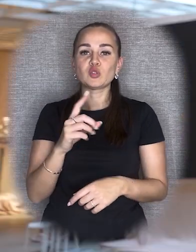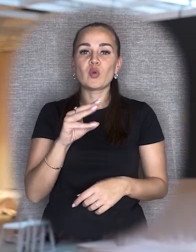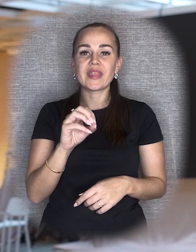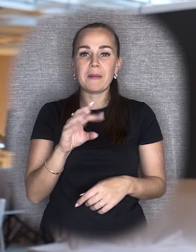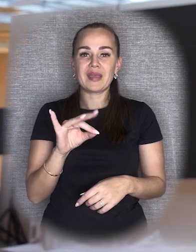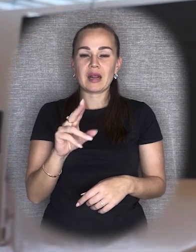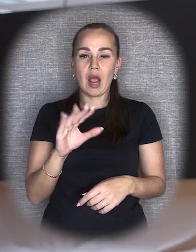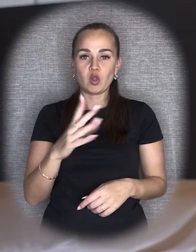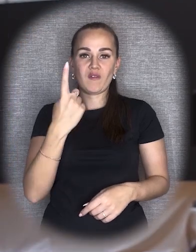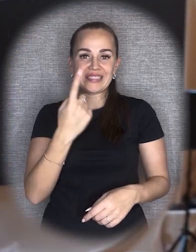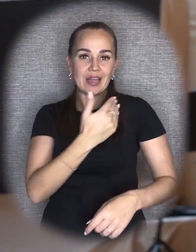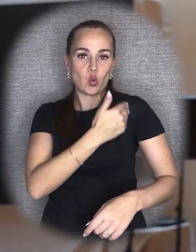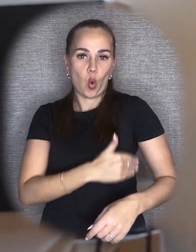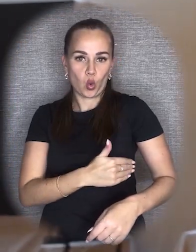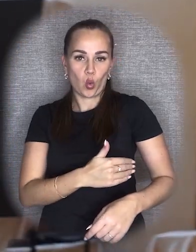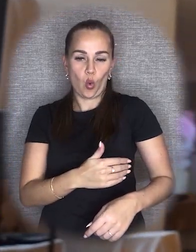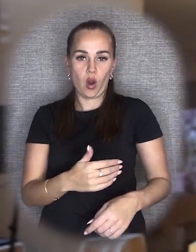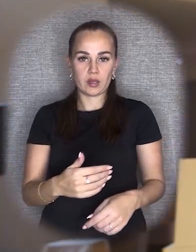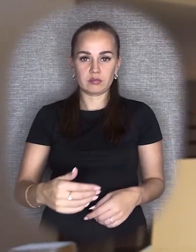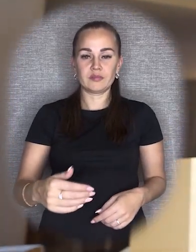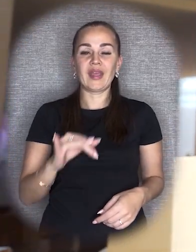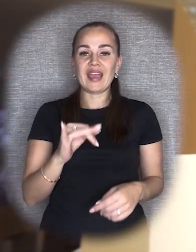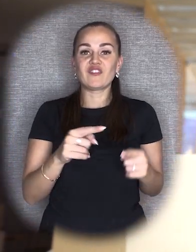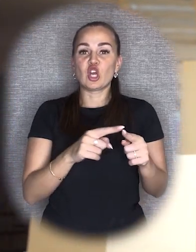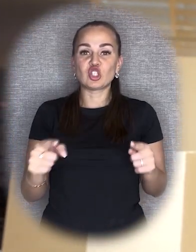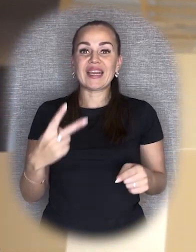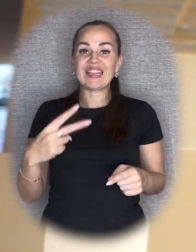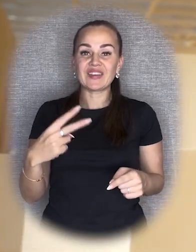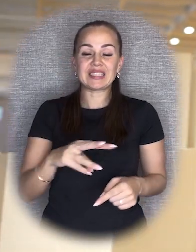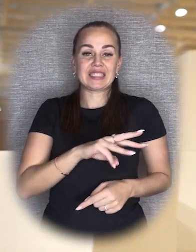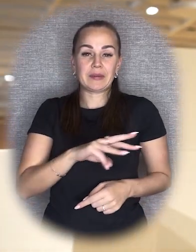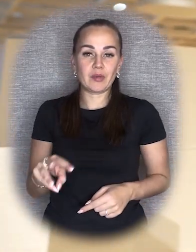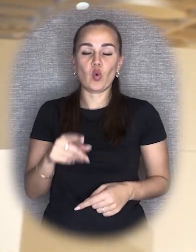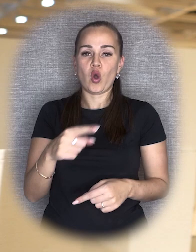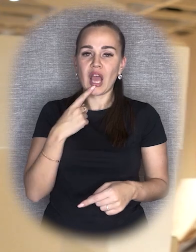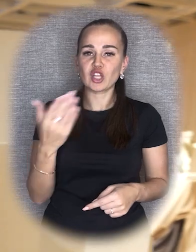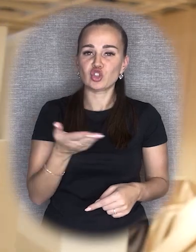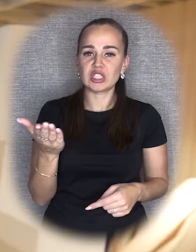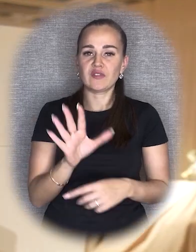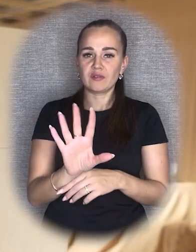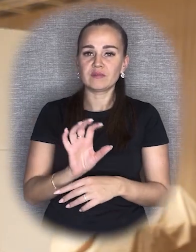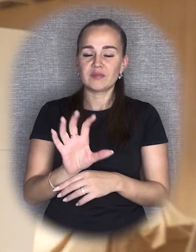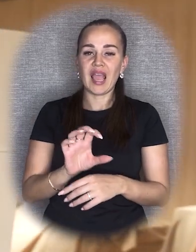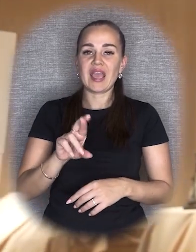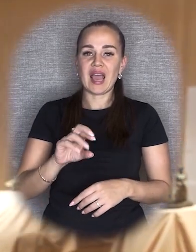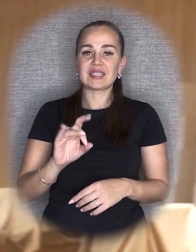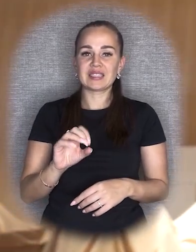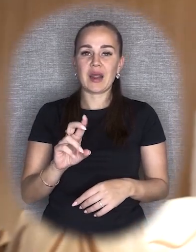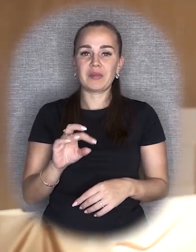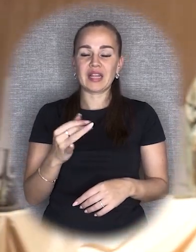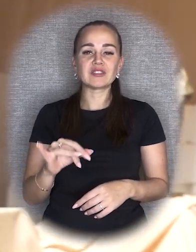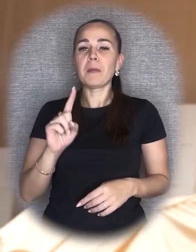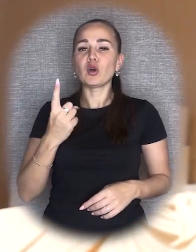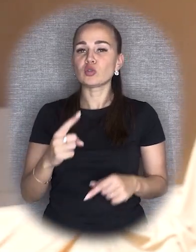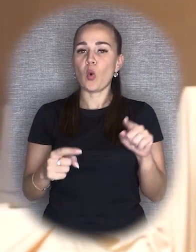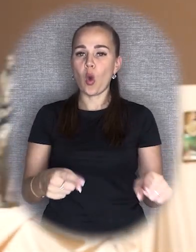рукой. И в течение, говорят, 20 минут просто отчитывал Ястребенецкого, почему Тимирканов с одной